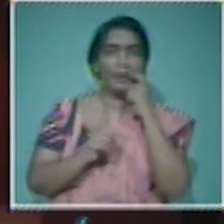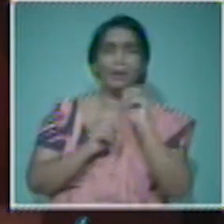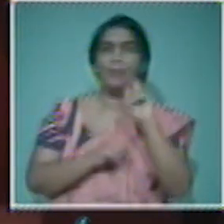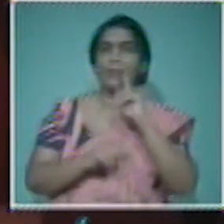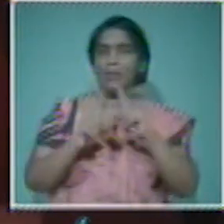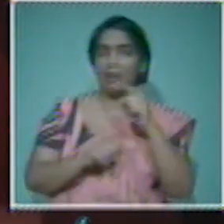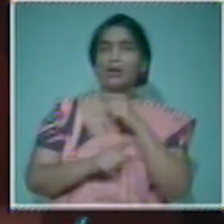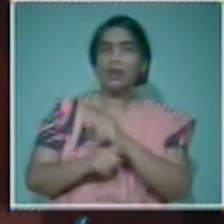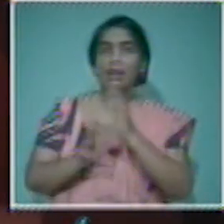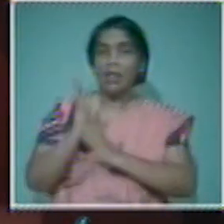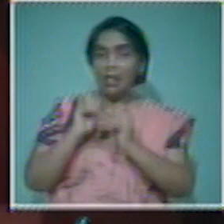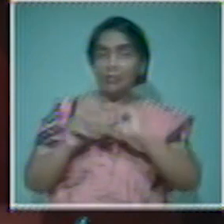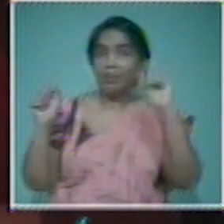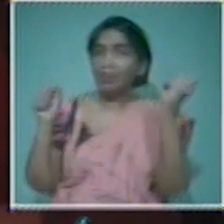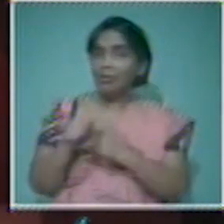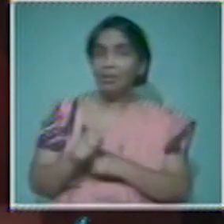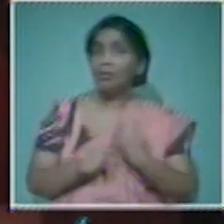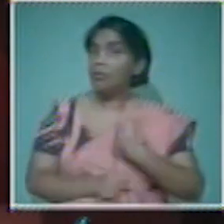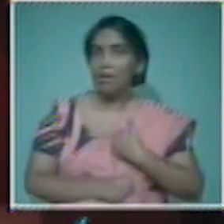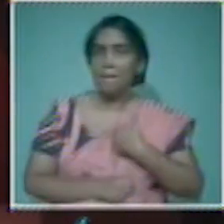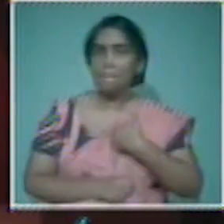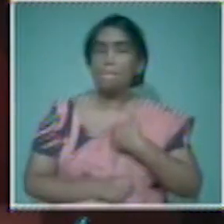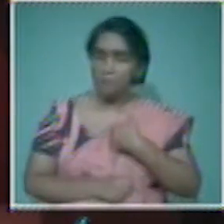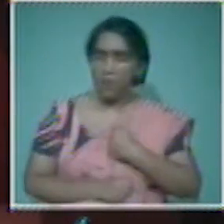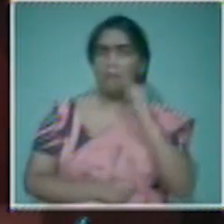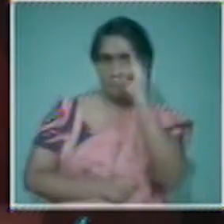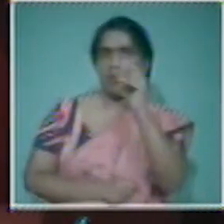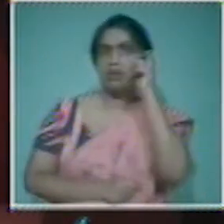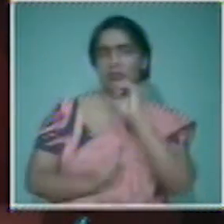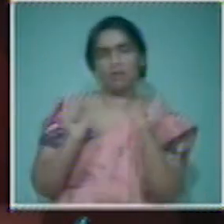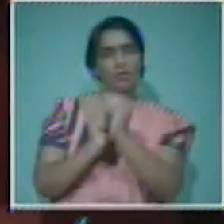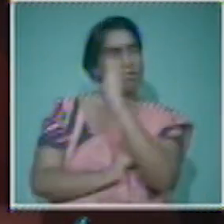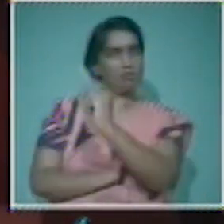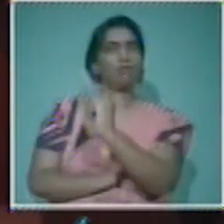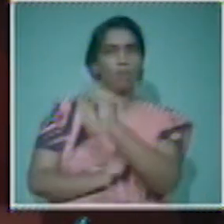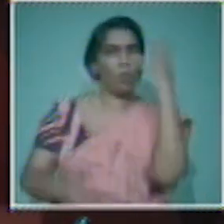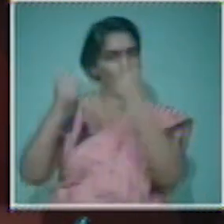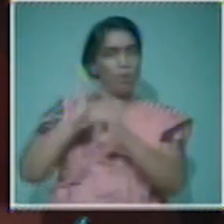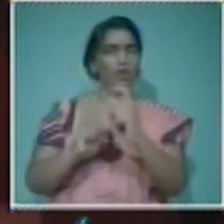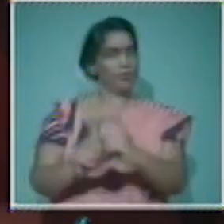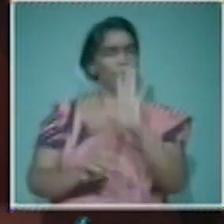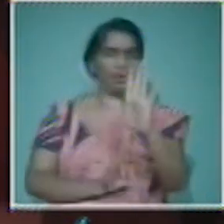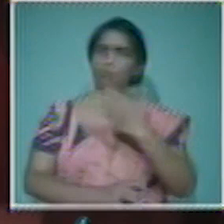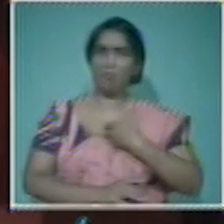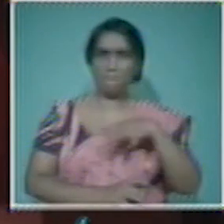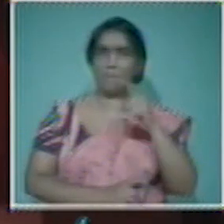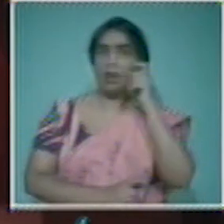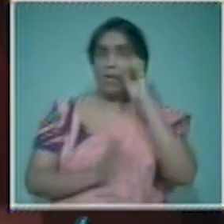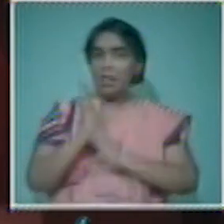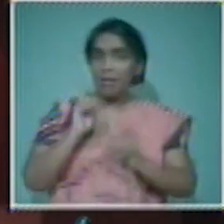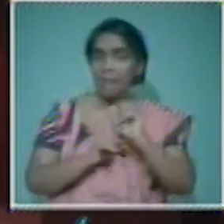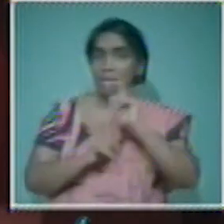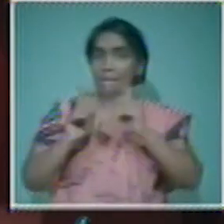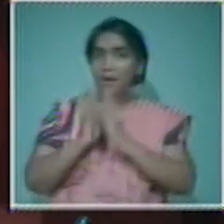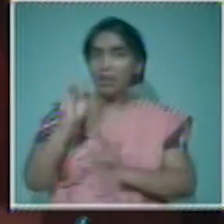අතුකෝරාල මන්ත්‍රීතුමාගේ ඝාතනය මම පිළිගන්නවා ත්‍රස්තවාදී ක්‍රියාවක් හැටියට. හරිද? අතුකෝරාල මන්ත්‍රීතුමාගේ